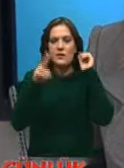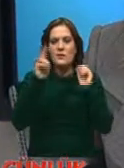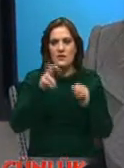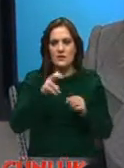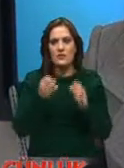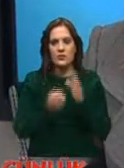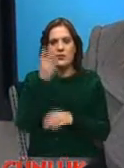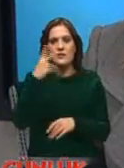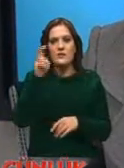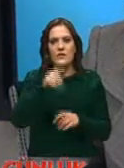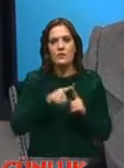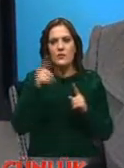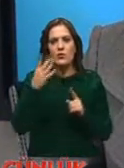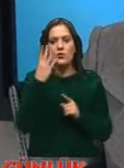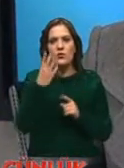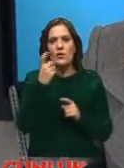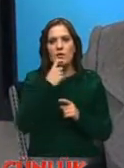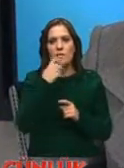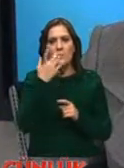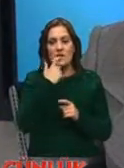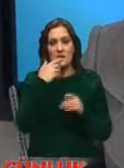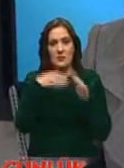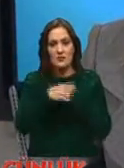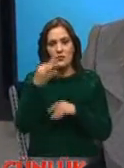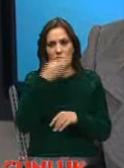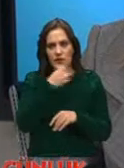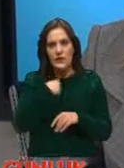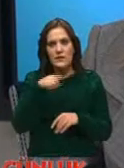merkezi. 2008'den bu yana 4 yıl, 5. yılımıza girmek üzereyiz.